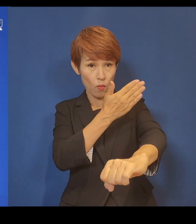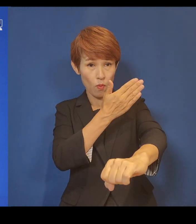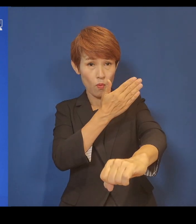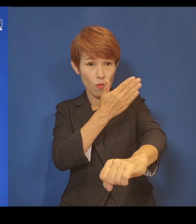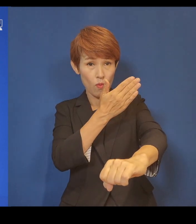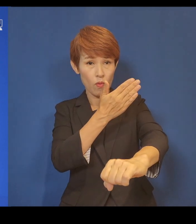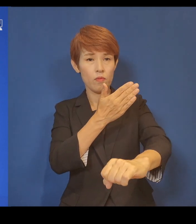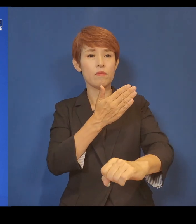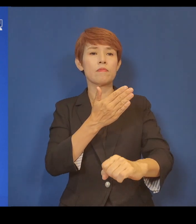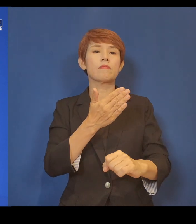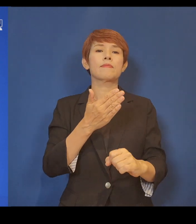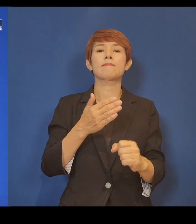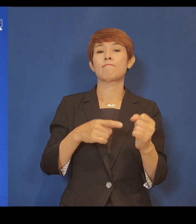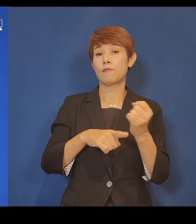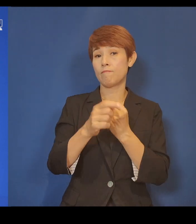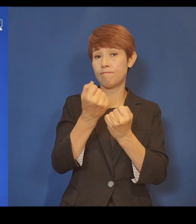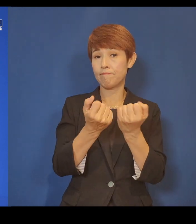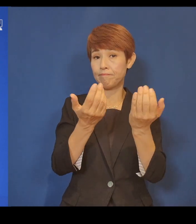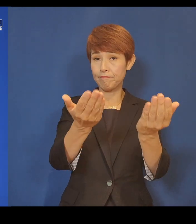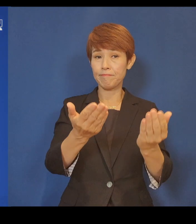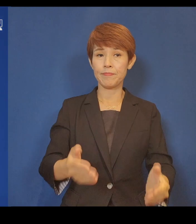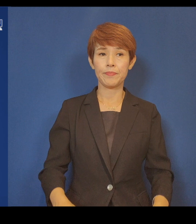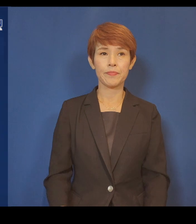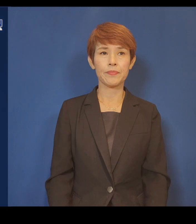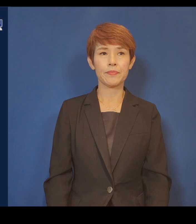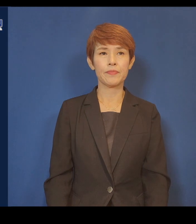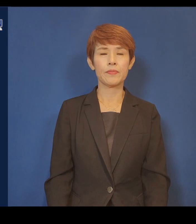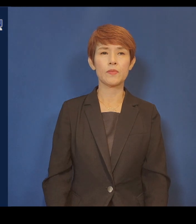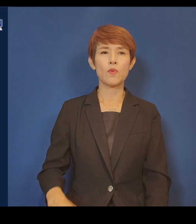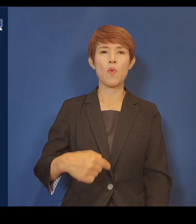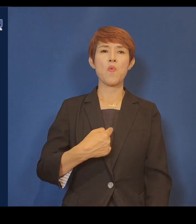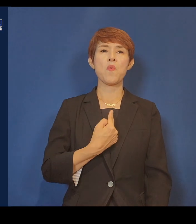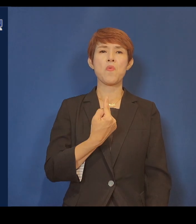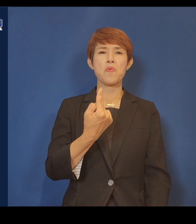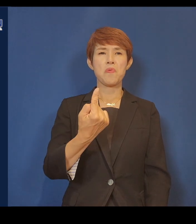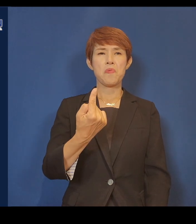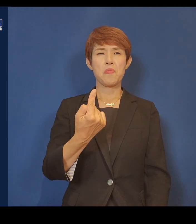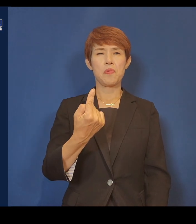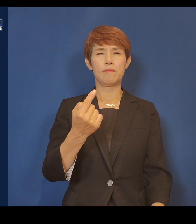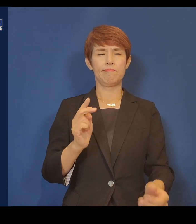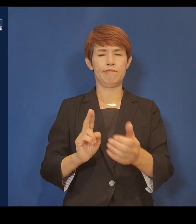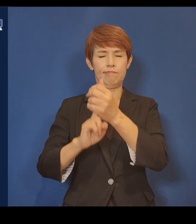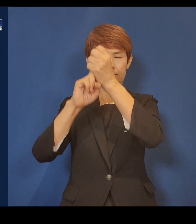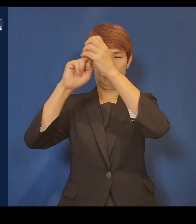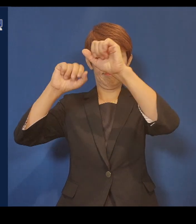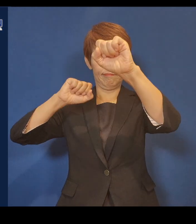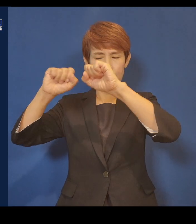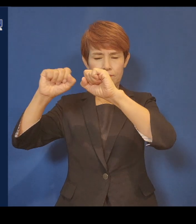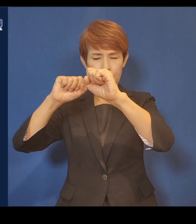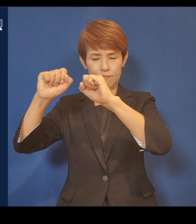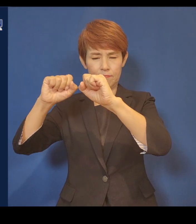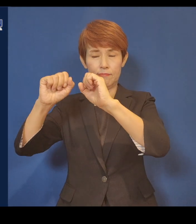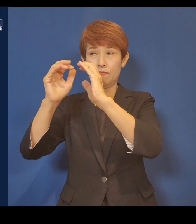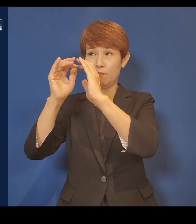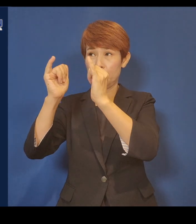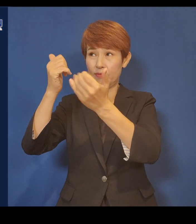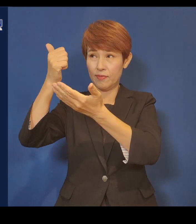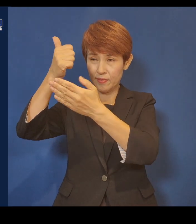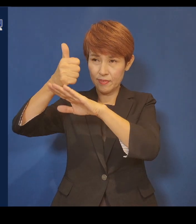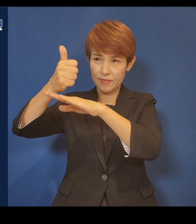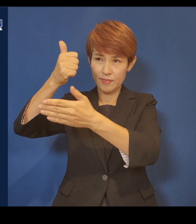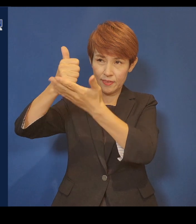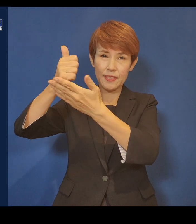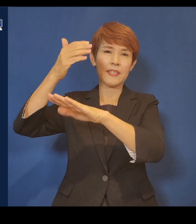것인지 말씀을 보여드리겠습니다. 홀로 큰 기이한 일들을 행하시는 이에게